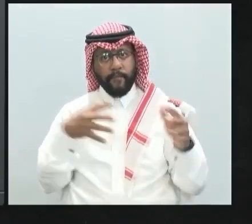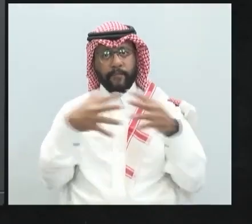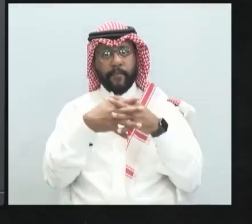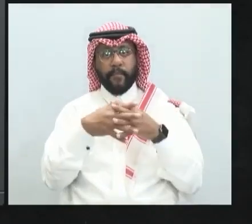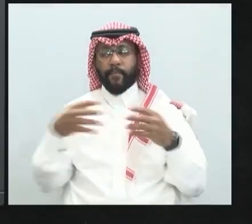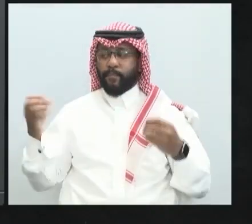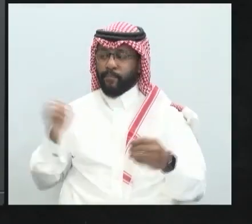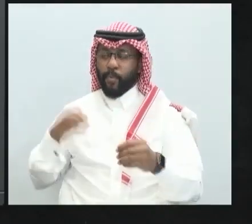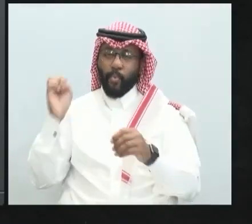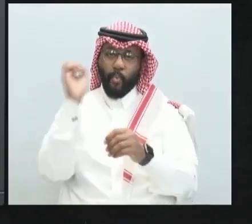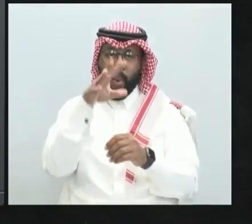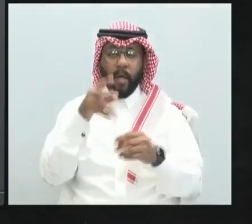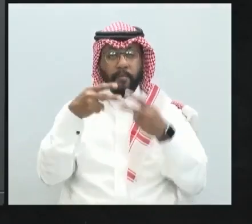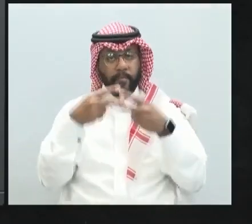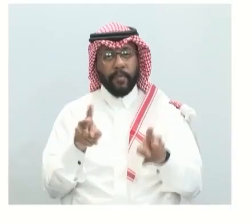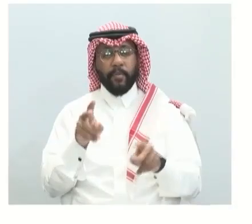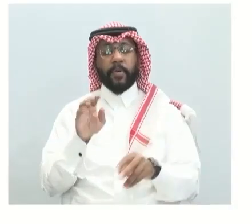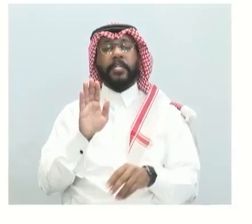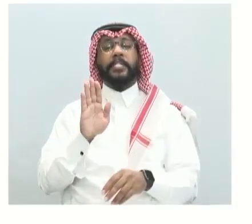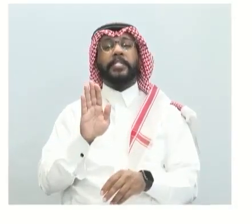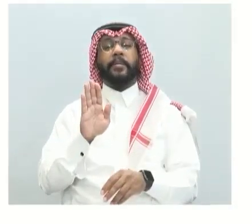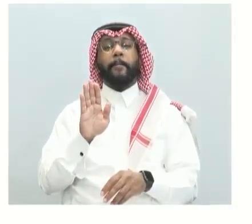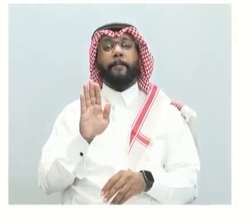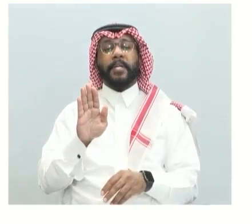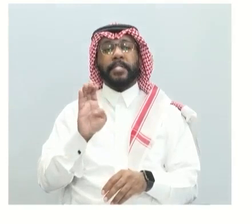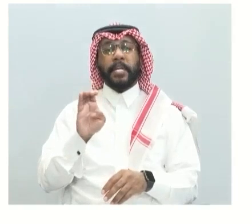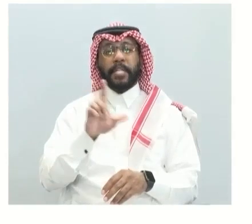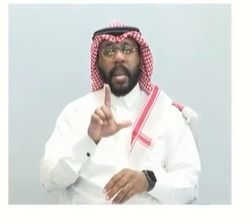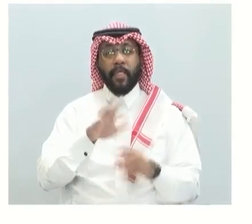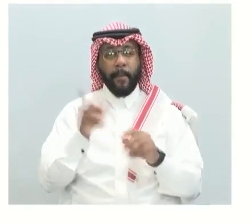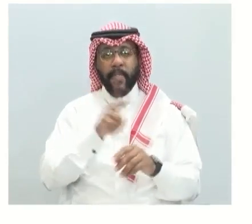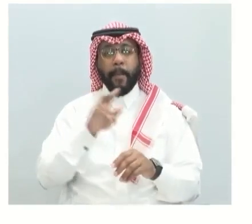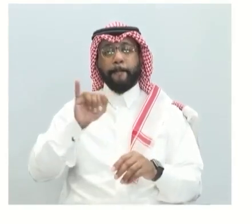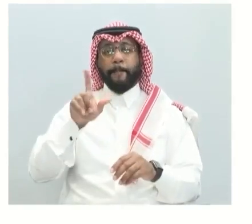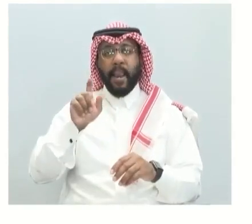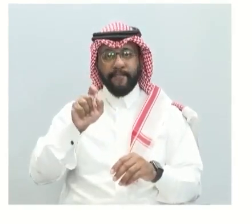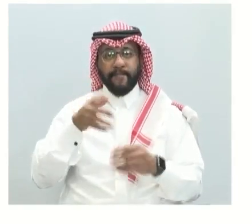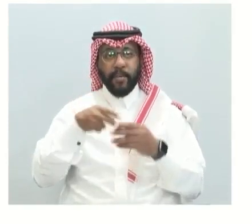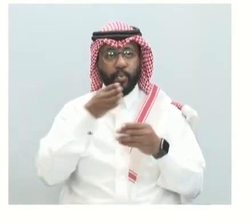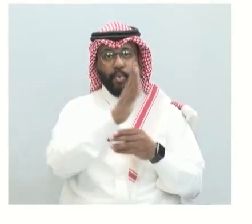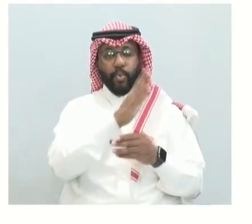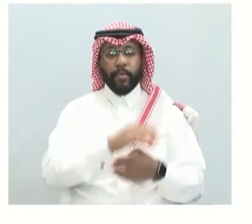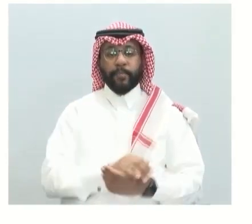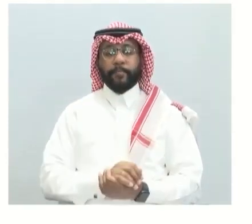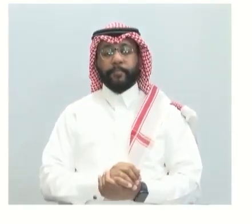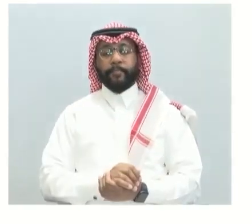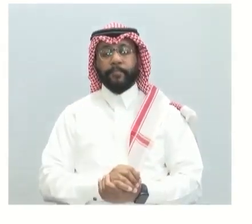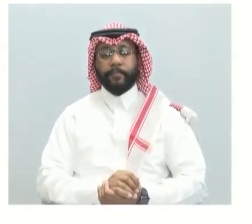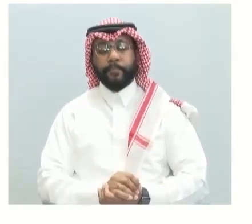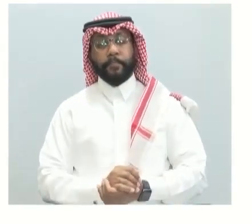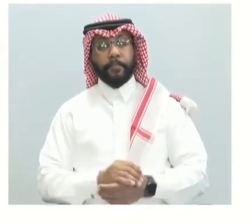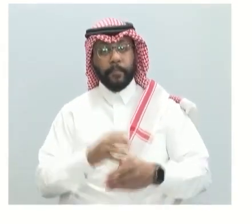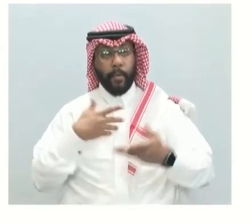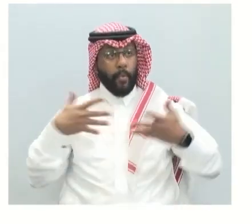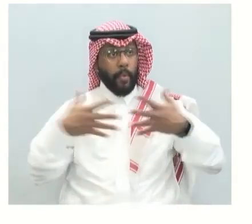مشارك لهم فيستطيعون فتح الملفات الذي قمت بعمل مشاركه لهم طيب مع من يتم